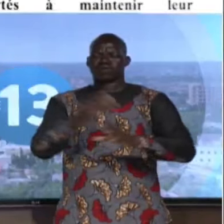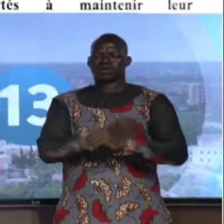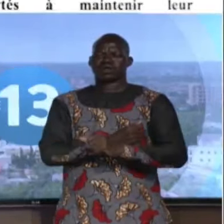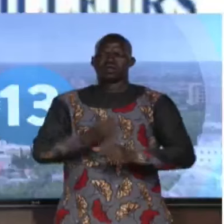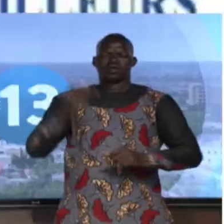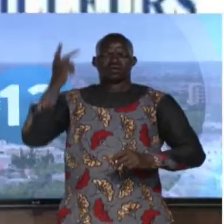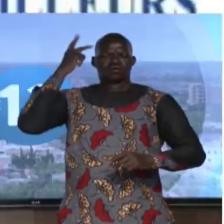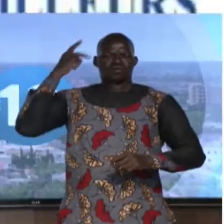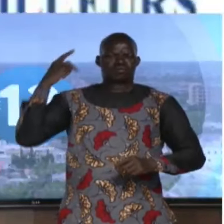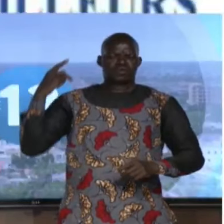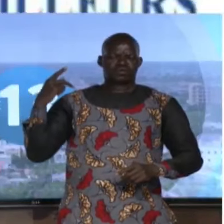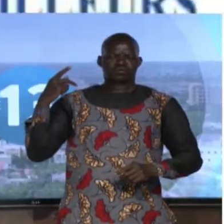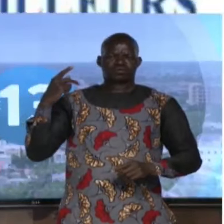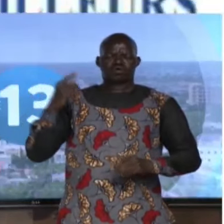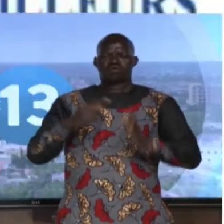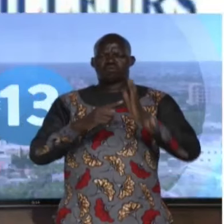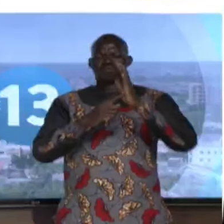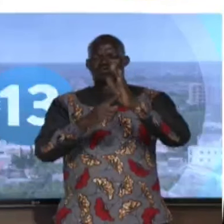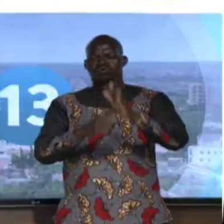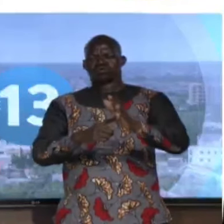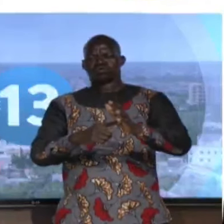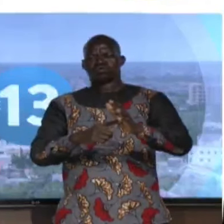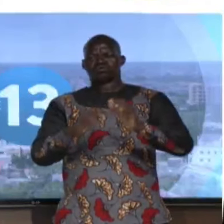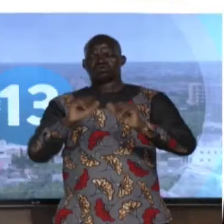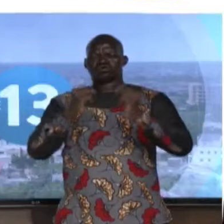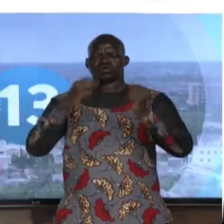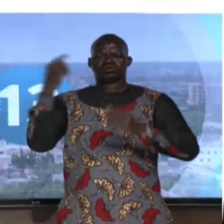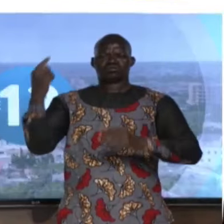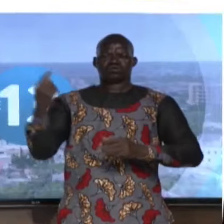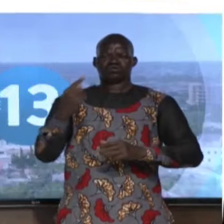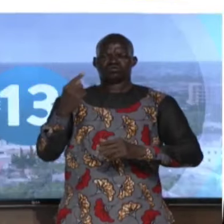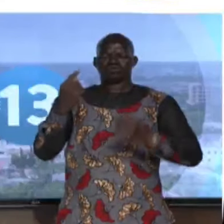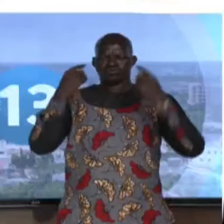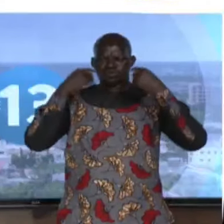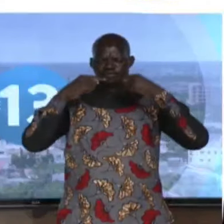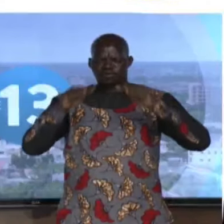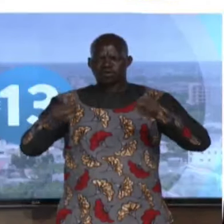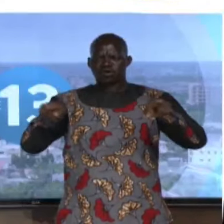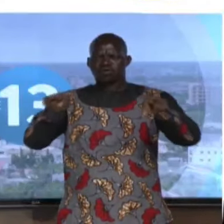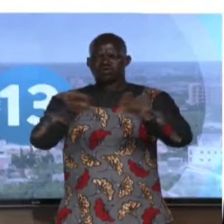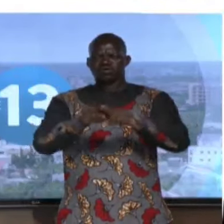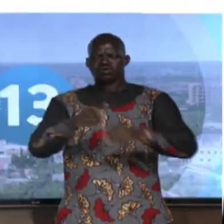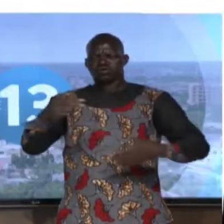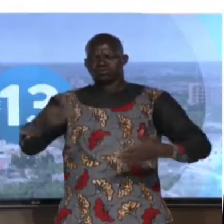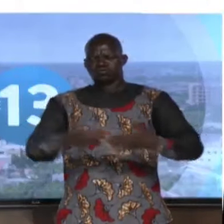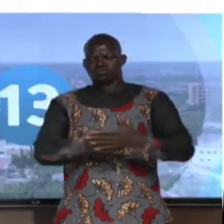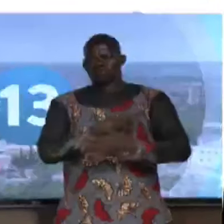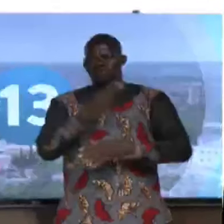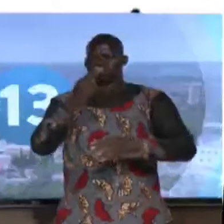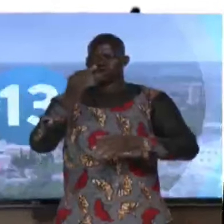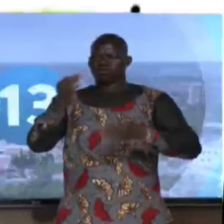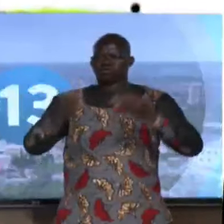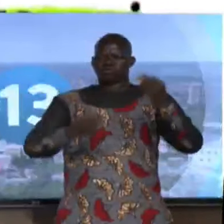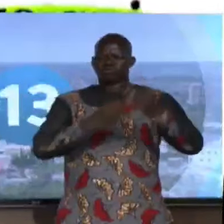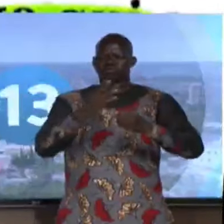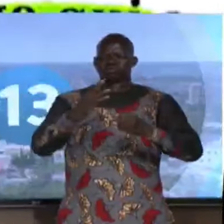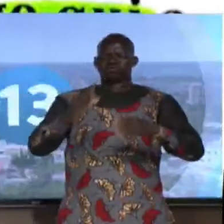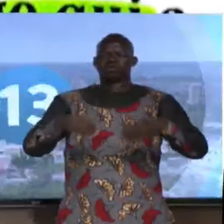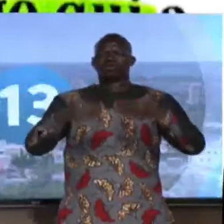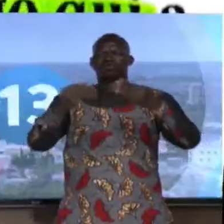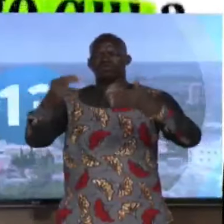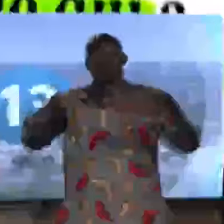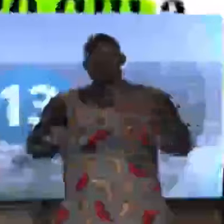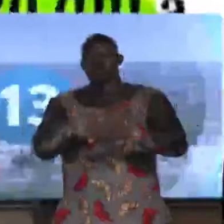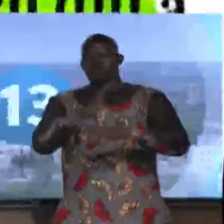commandement affiche le quotidien ce journal nous informe d'ailleurs que pour la nouvelle fonction qui lui est assignée le nouveau